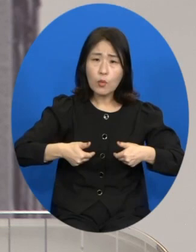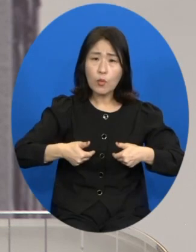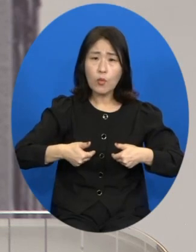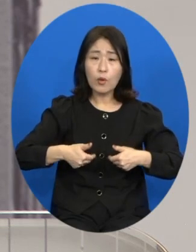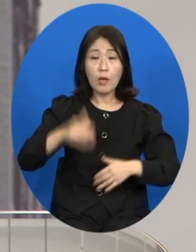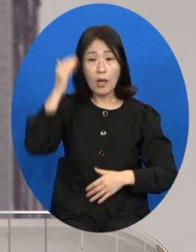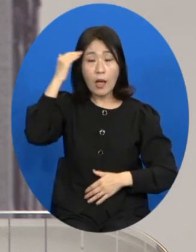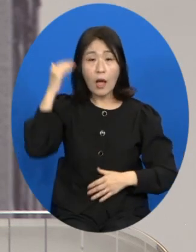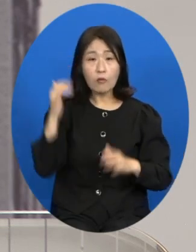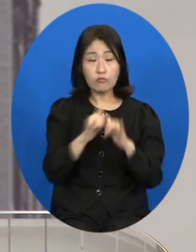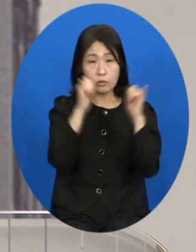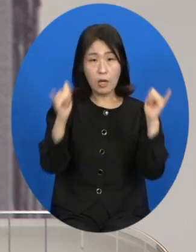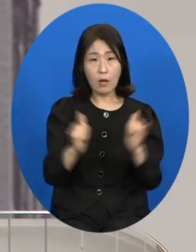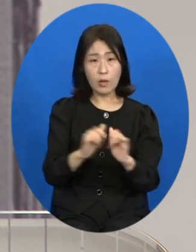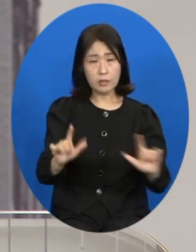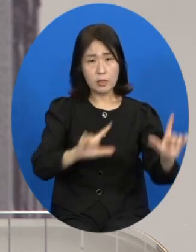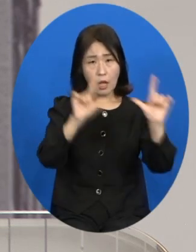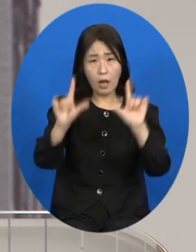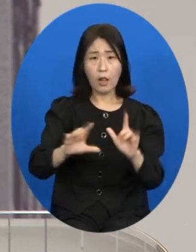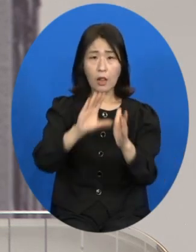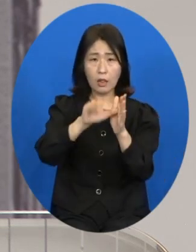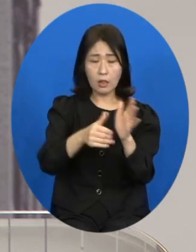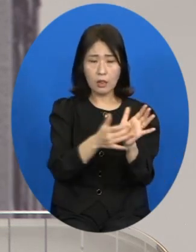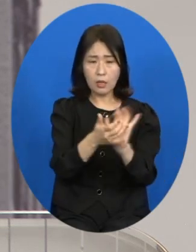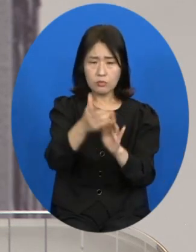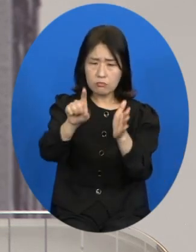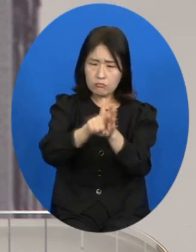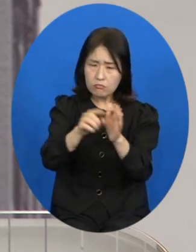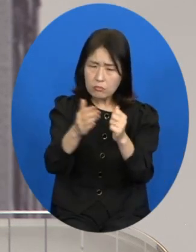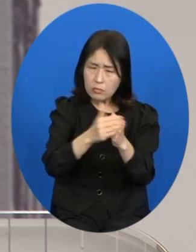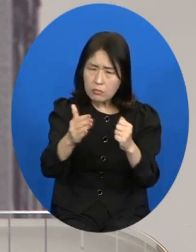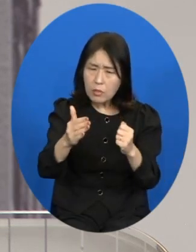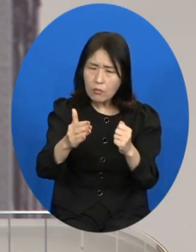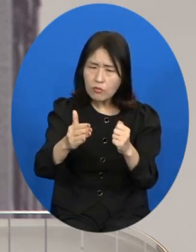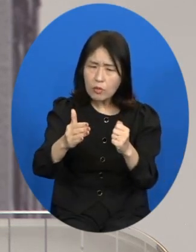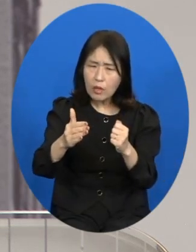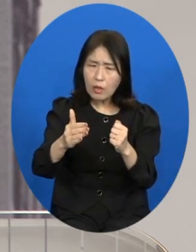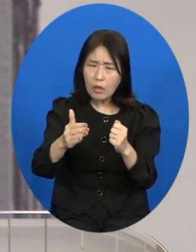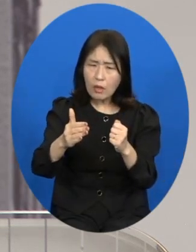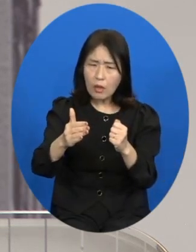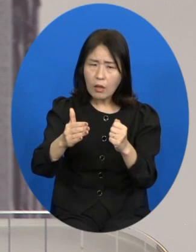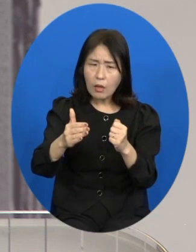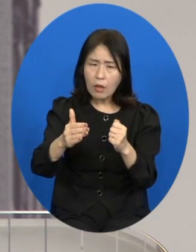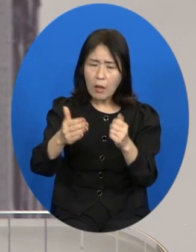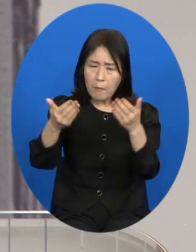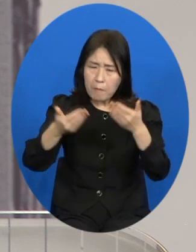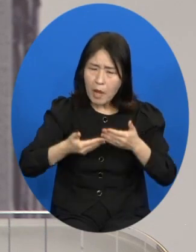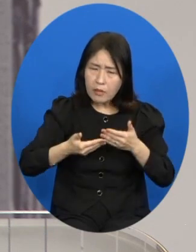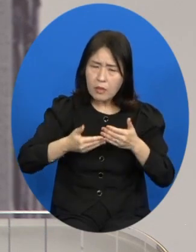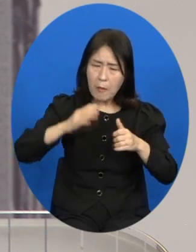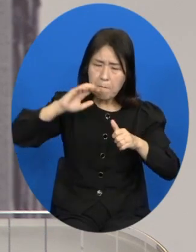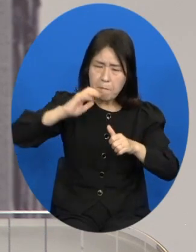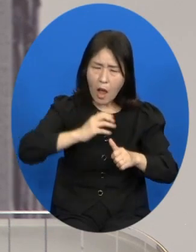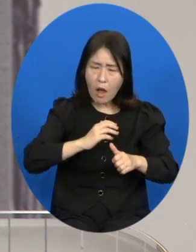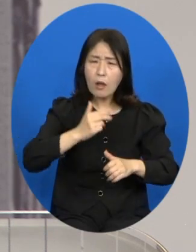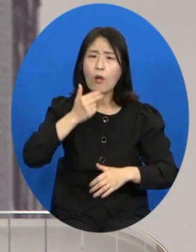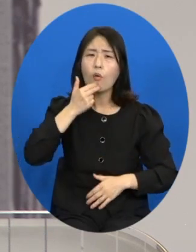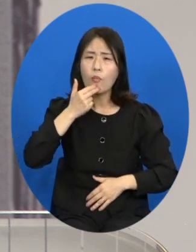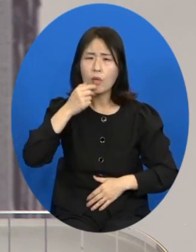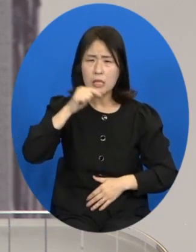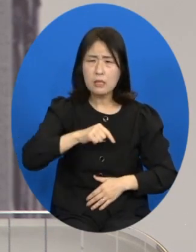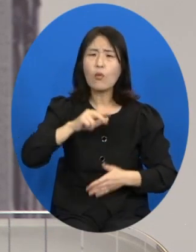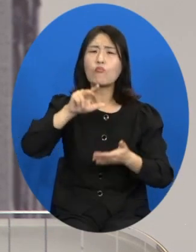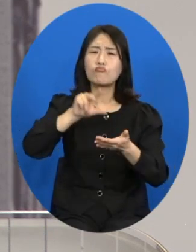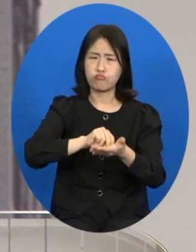때에 예수님을 믿기 때문에 박해가 없는 것이 가장 큰 문제 아니겠습니까 오히려 문제가 없는